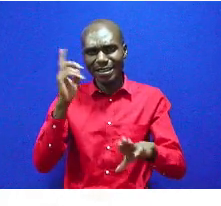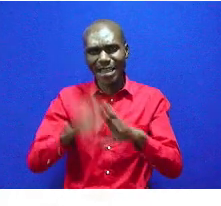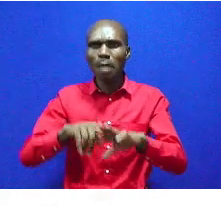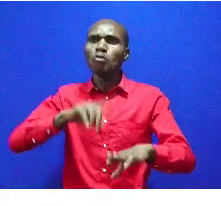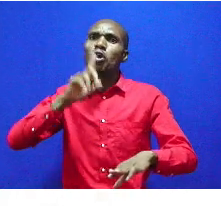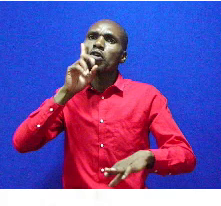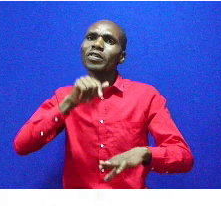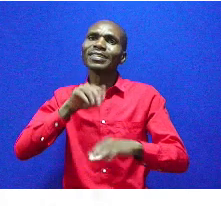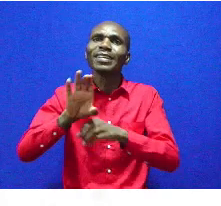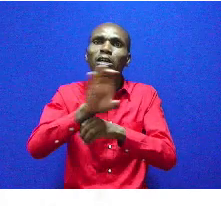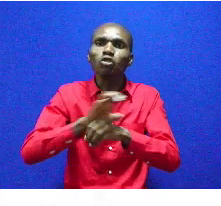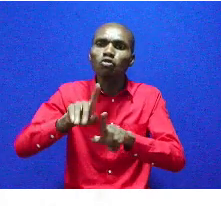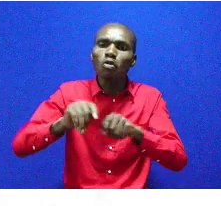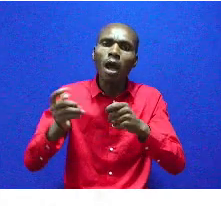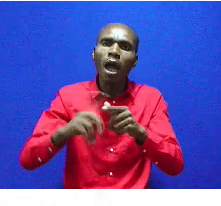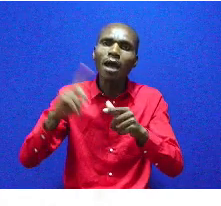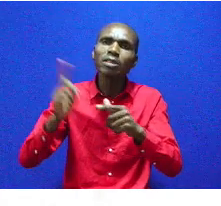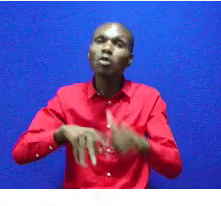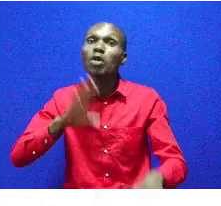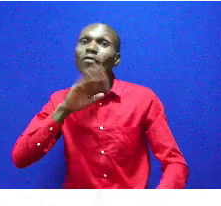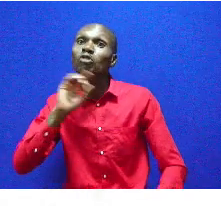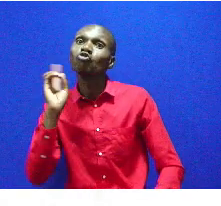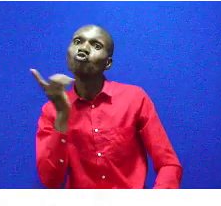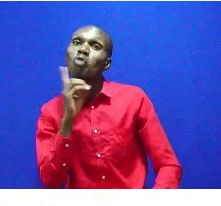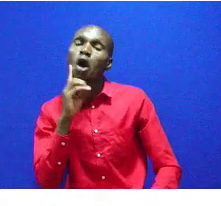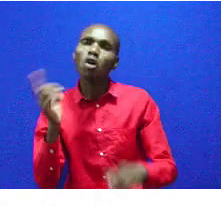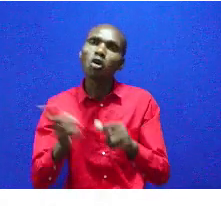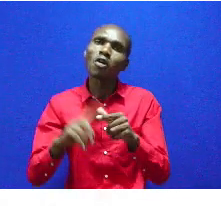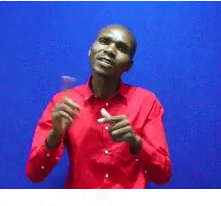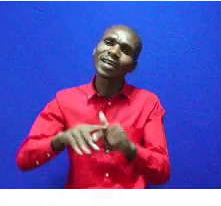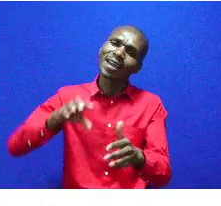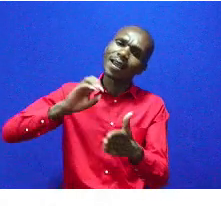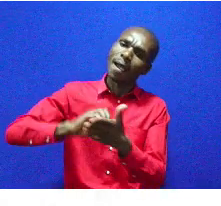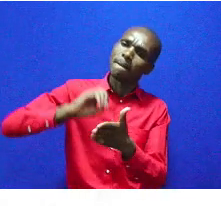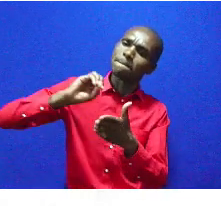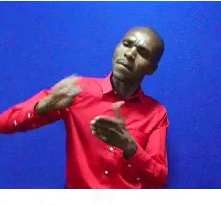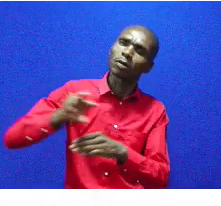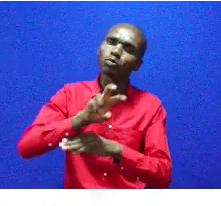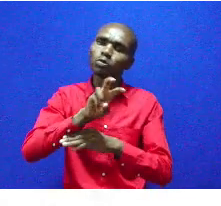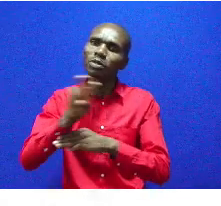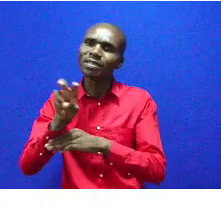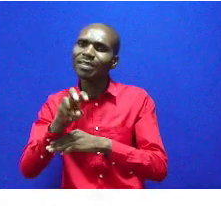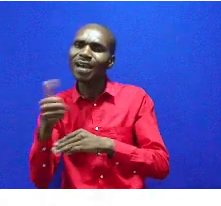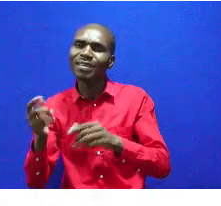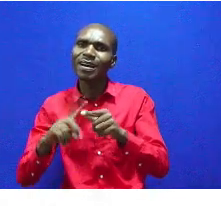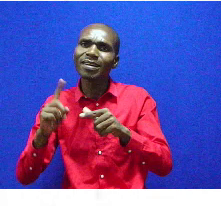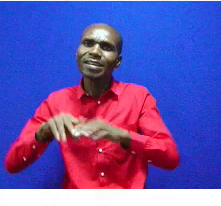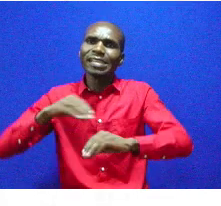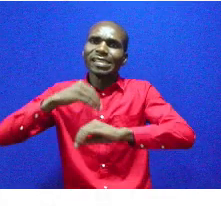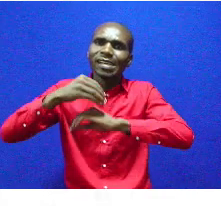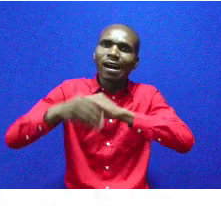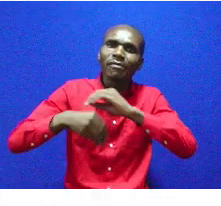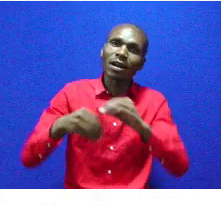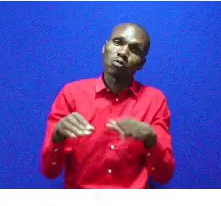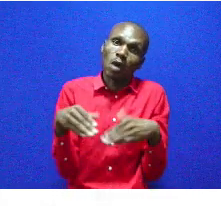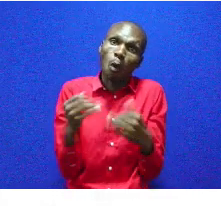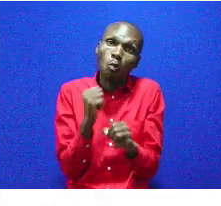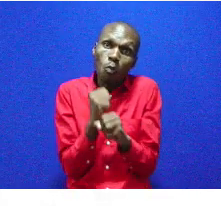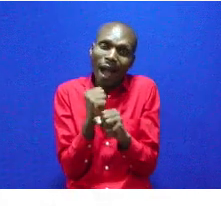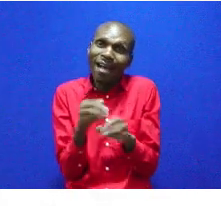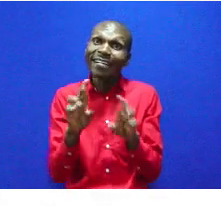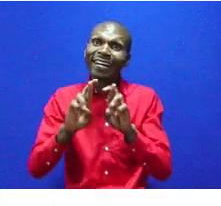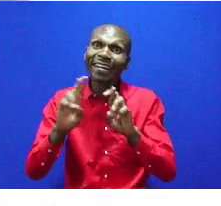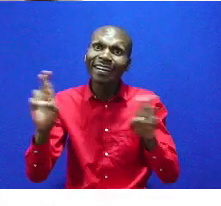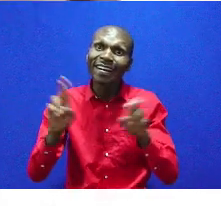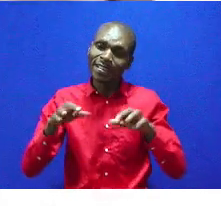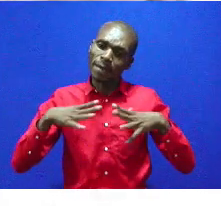ya kahawa, tunamaliza kesho, tutarudi kuangalia mambo ya macadamia na mambo ya avocado. Tayari watu